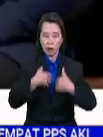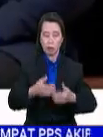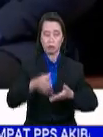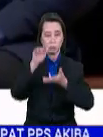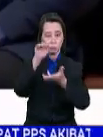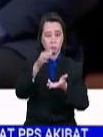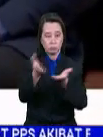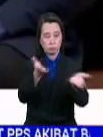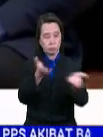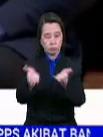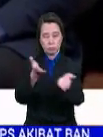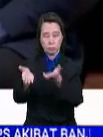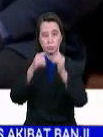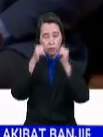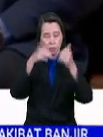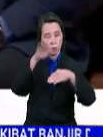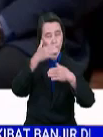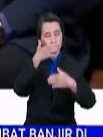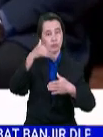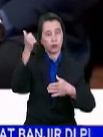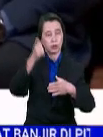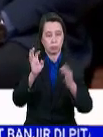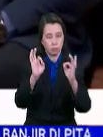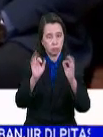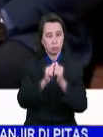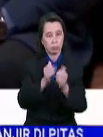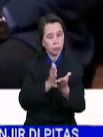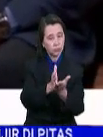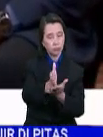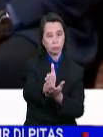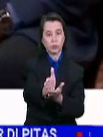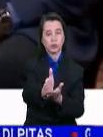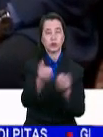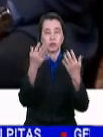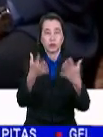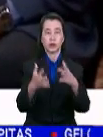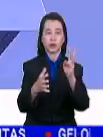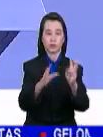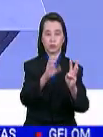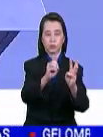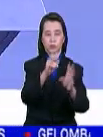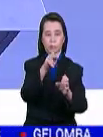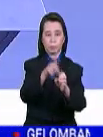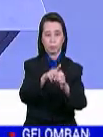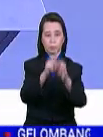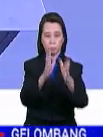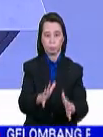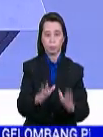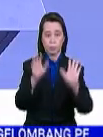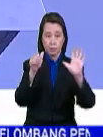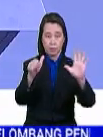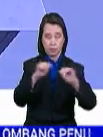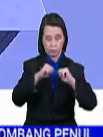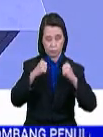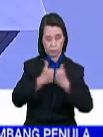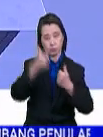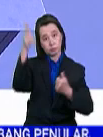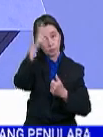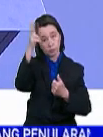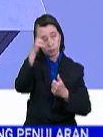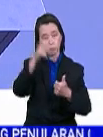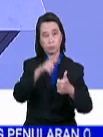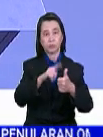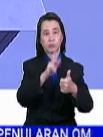penyampaian primatan awam yang lebih cukup berkesan dan terus seramai 60 peserta daripada 6 agency kerajaan Negeri